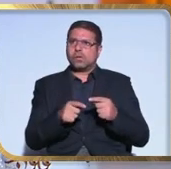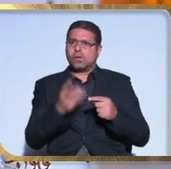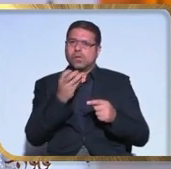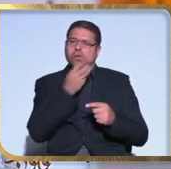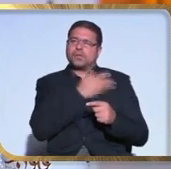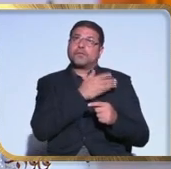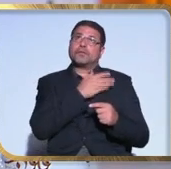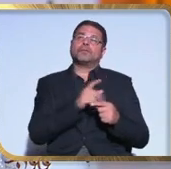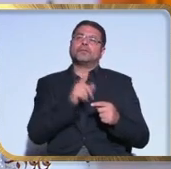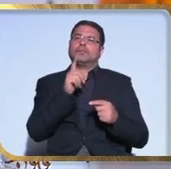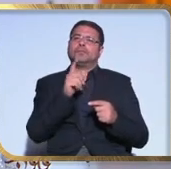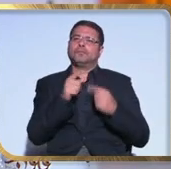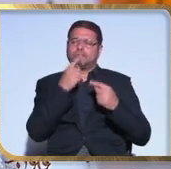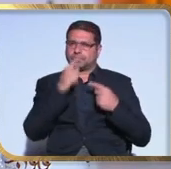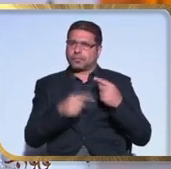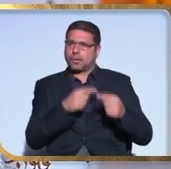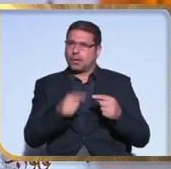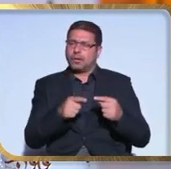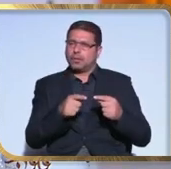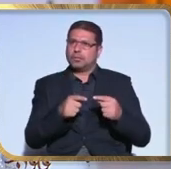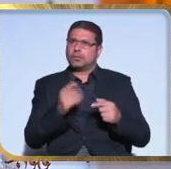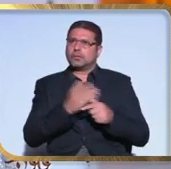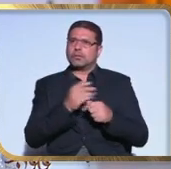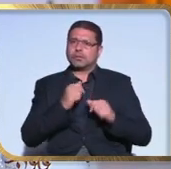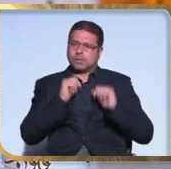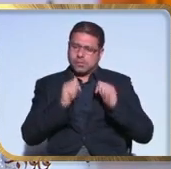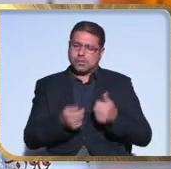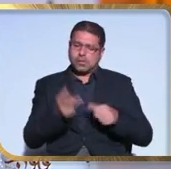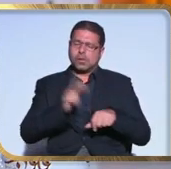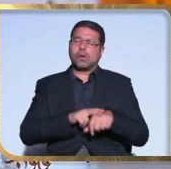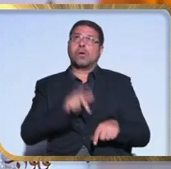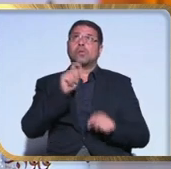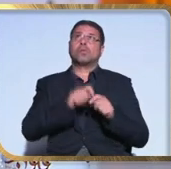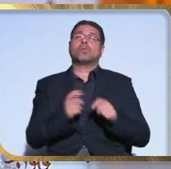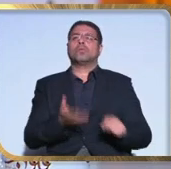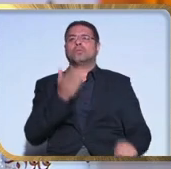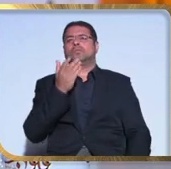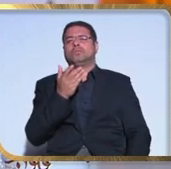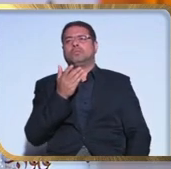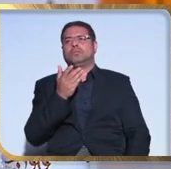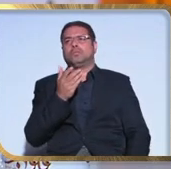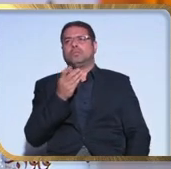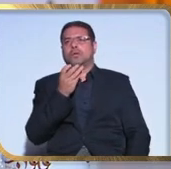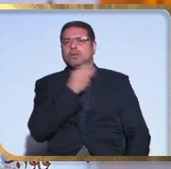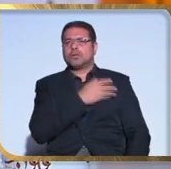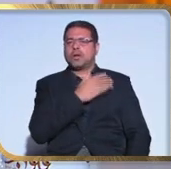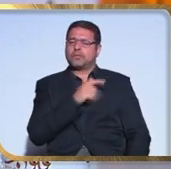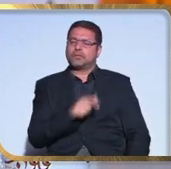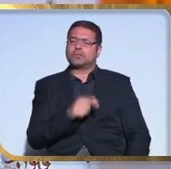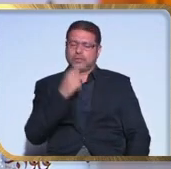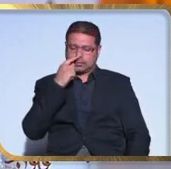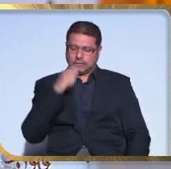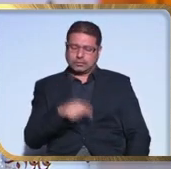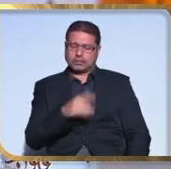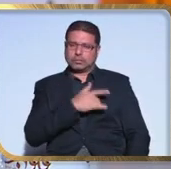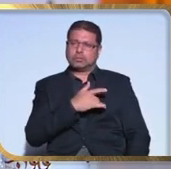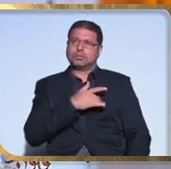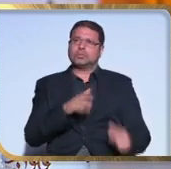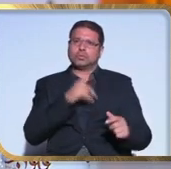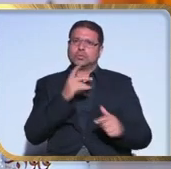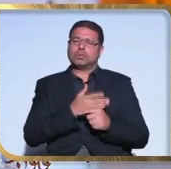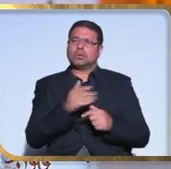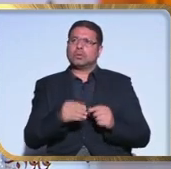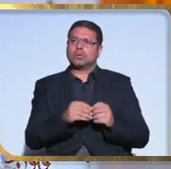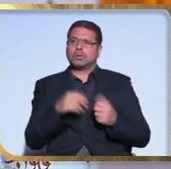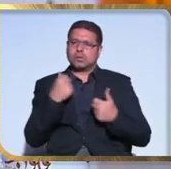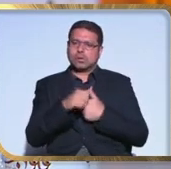الاستغفار مع دوام العوده الى مولانا جل جلال الله الاستغفار وندم القلب على ما